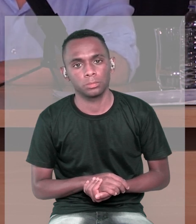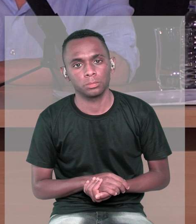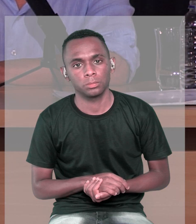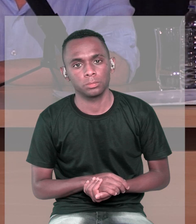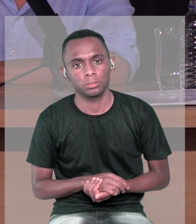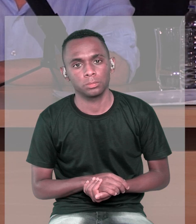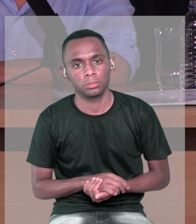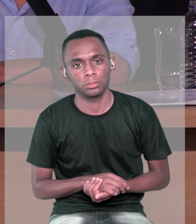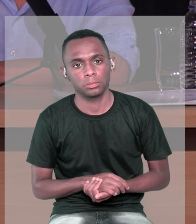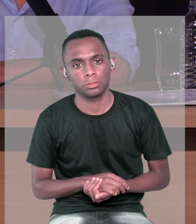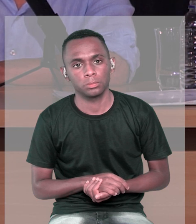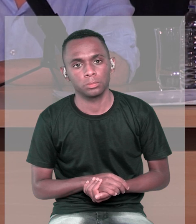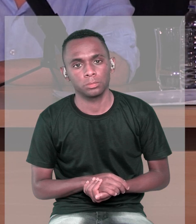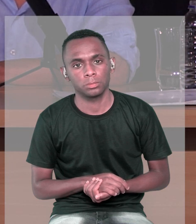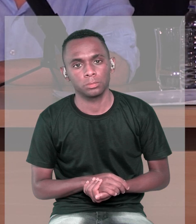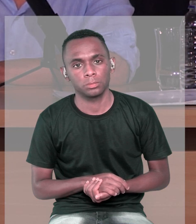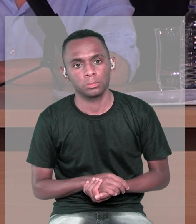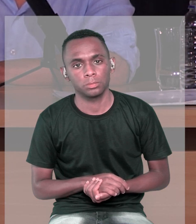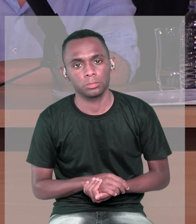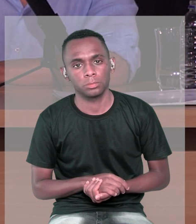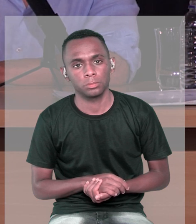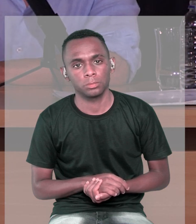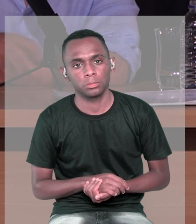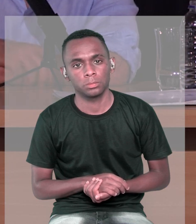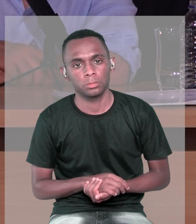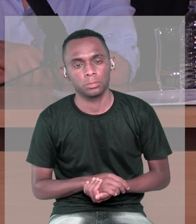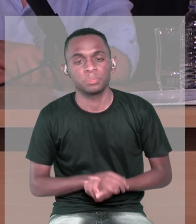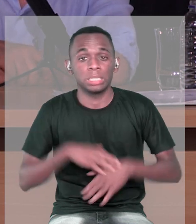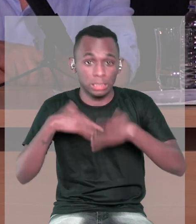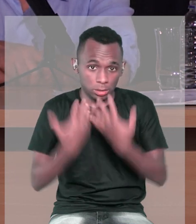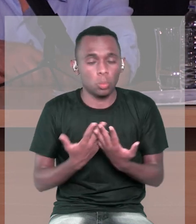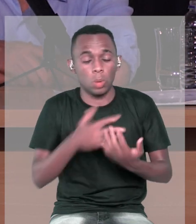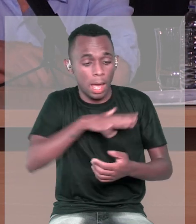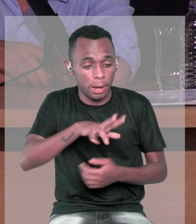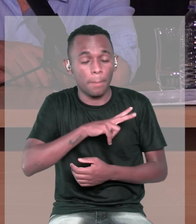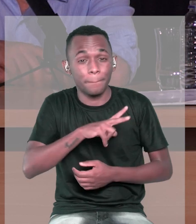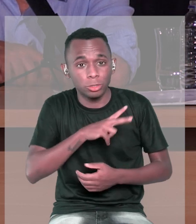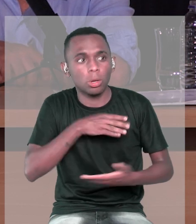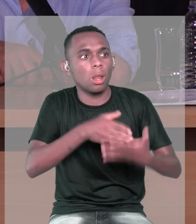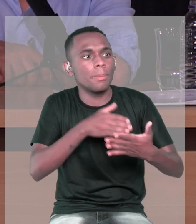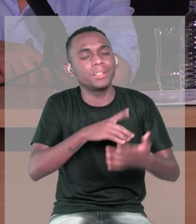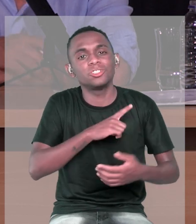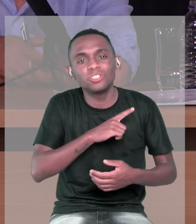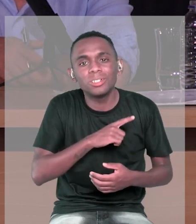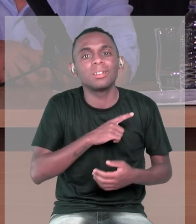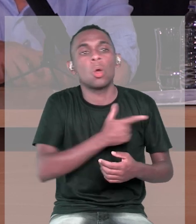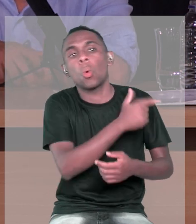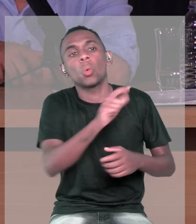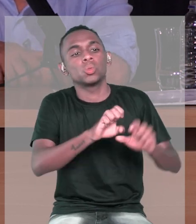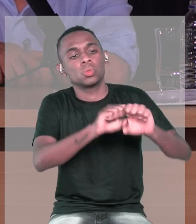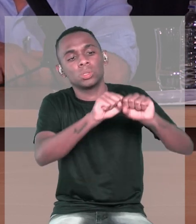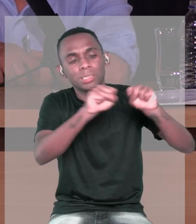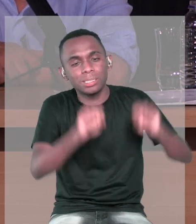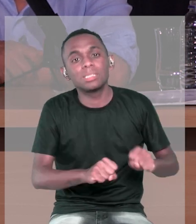d'appropriation symbolique, poétique, etc., na medida em que a propriedade privada estava limitada a outros